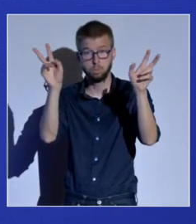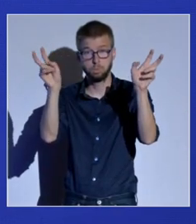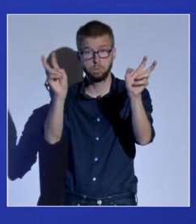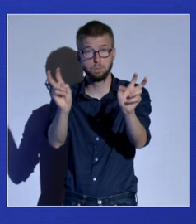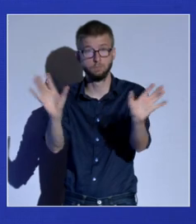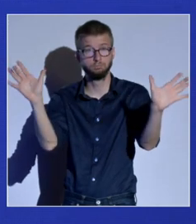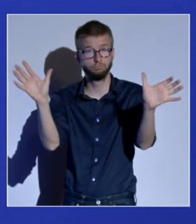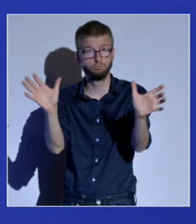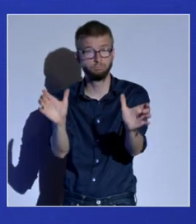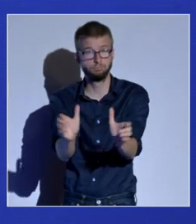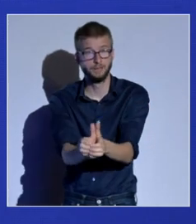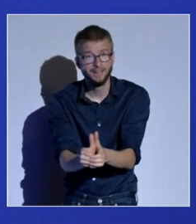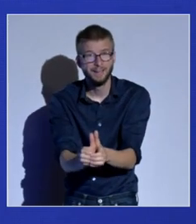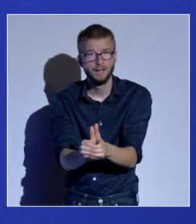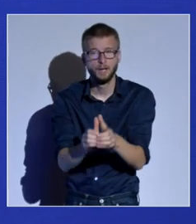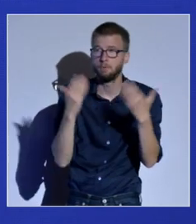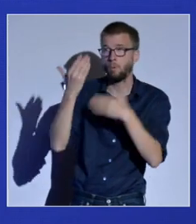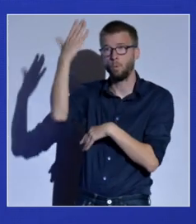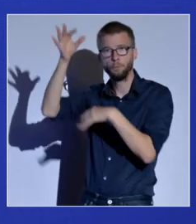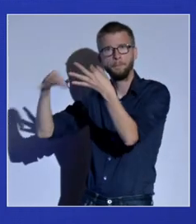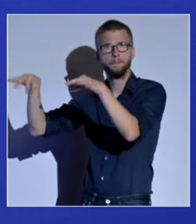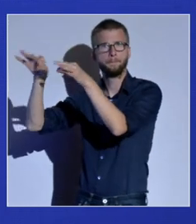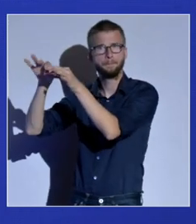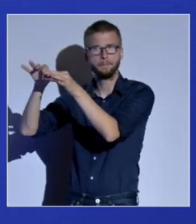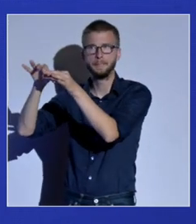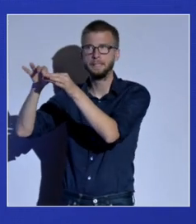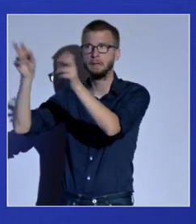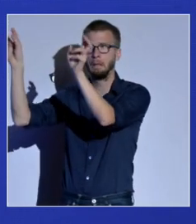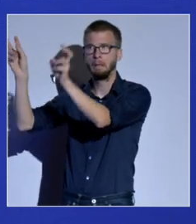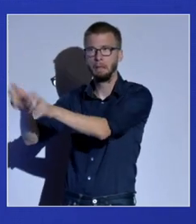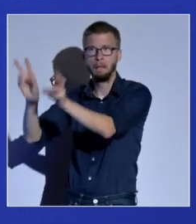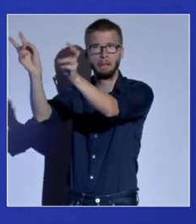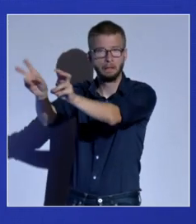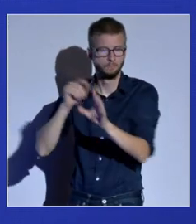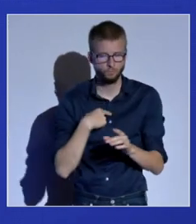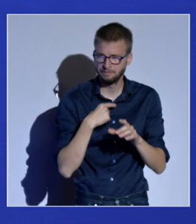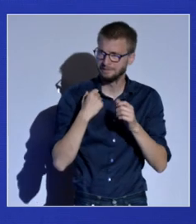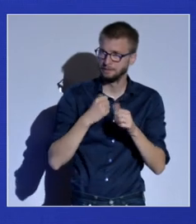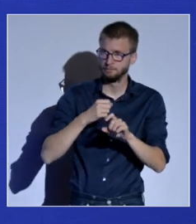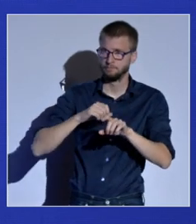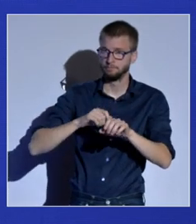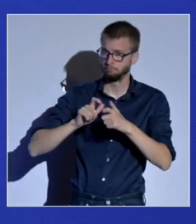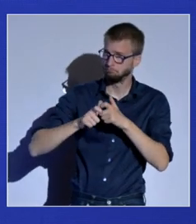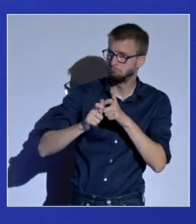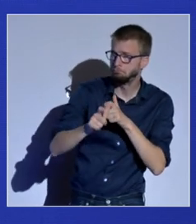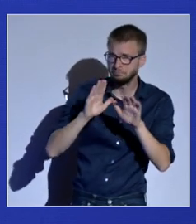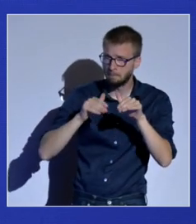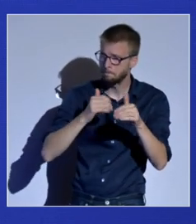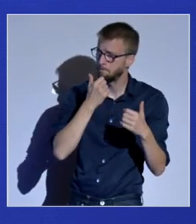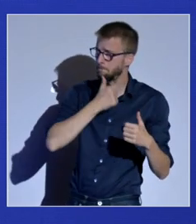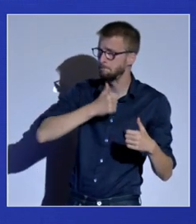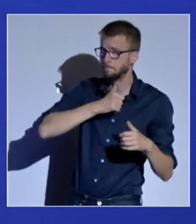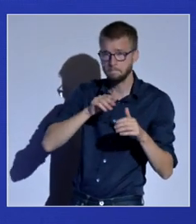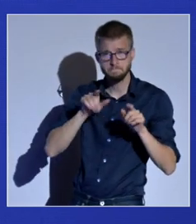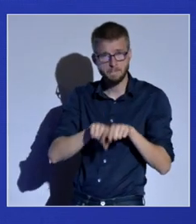qui avait tenu bon plus longtemps que les autres sur l'ensemble du continent européen. Cet effondrement de la